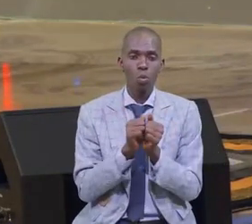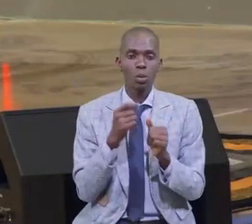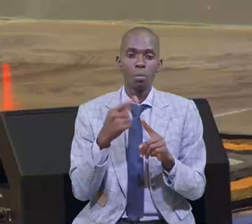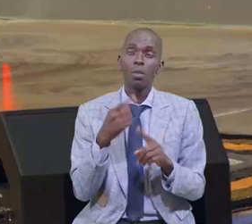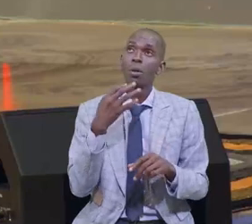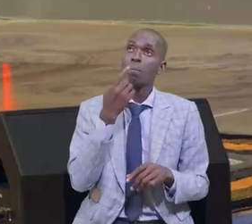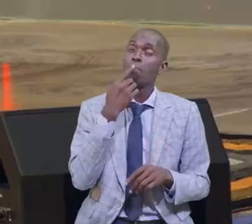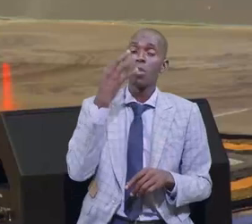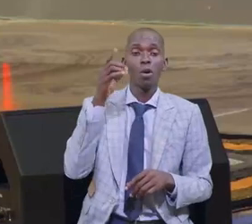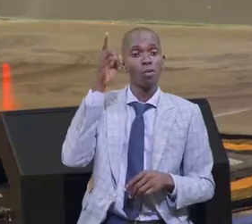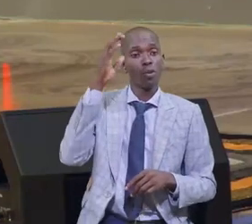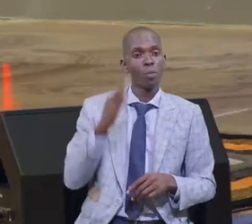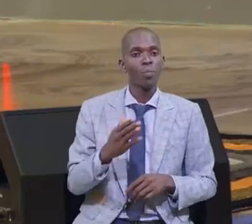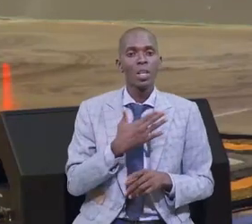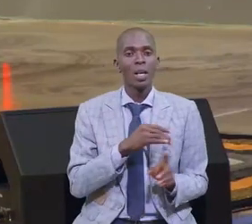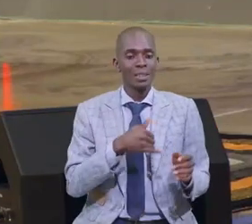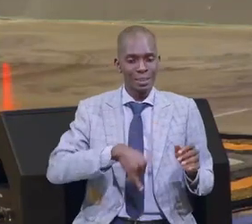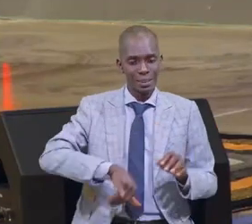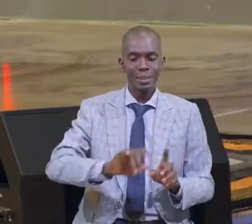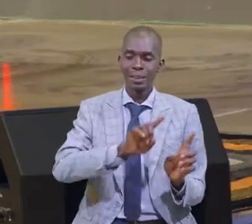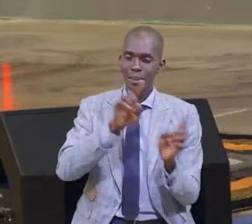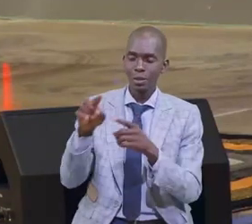de Megiddo.